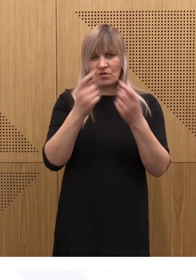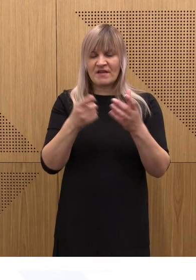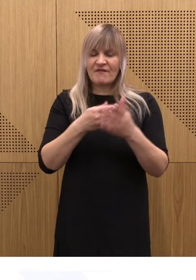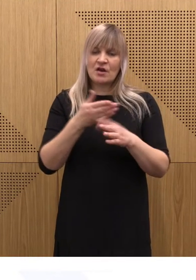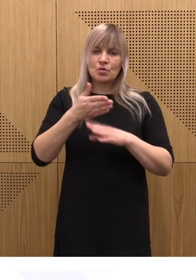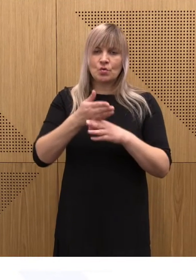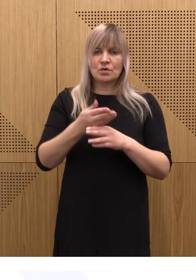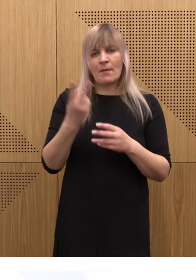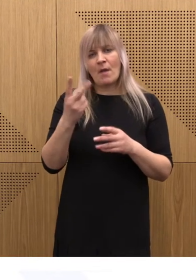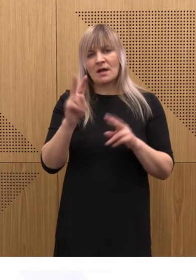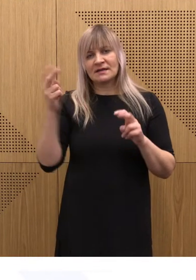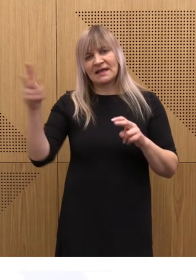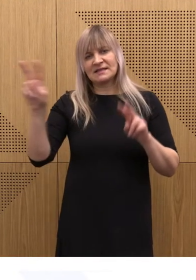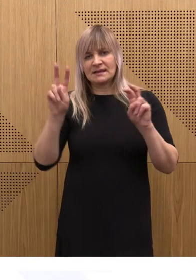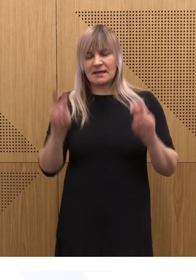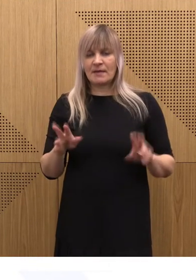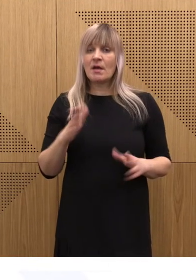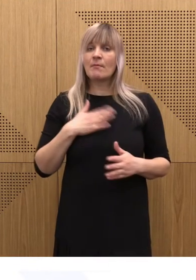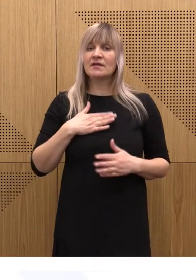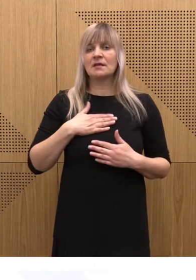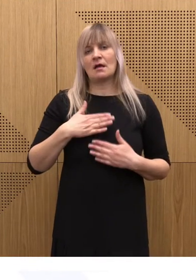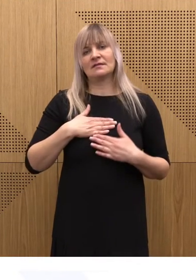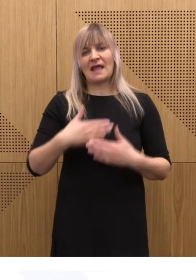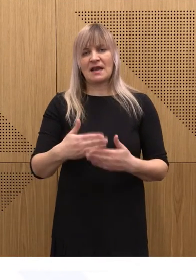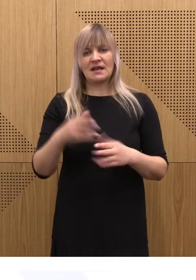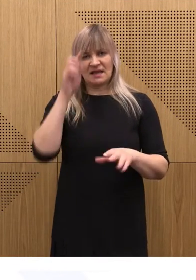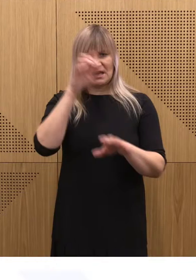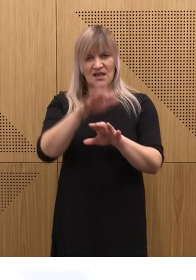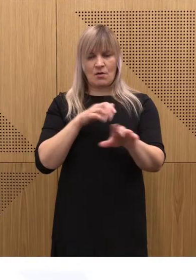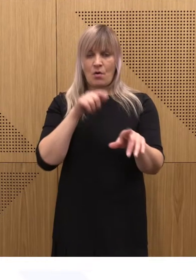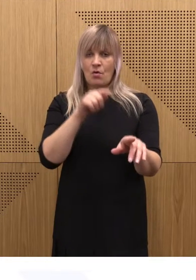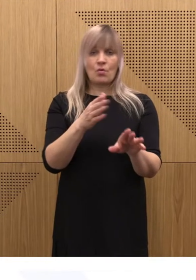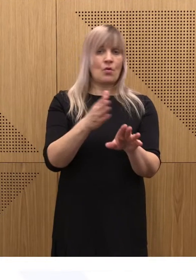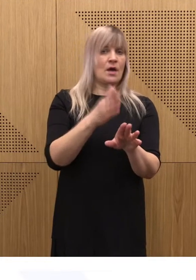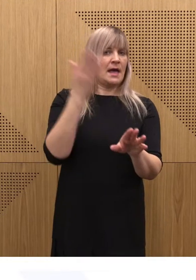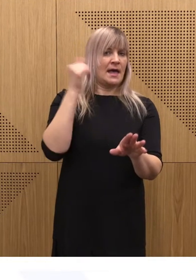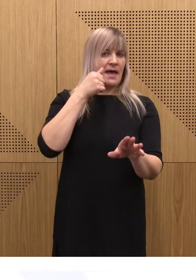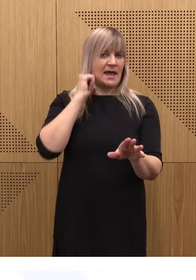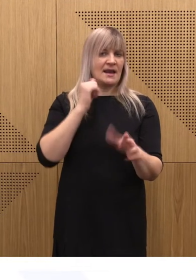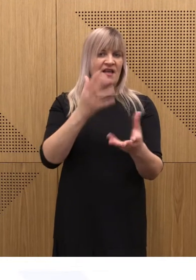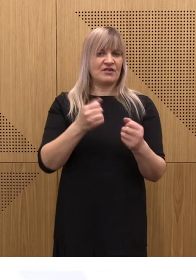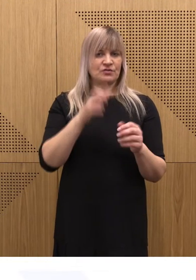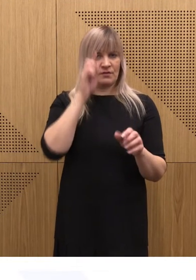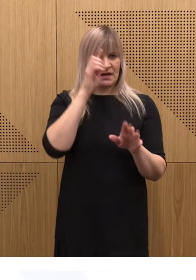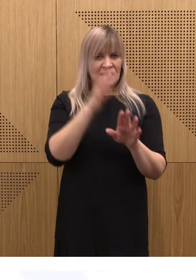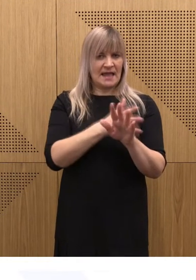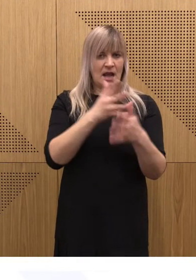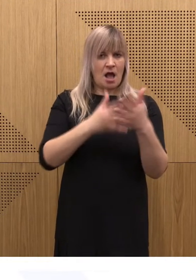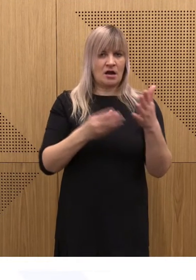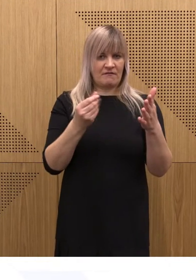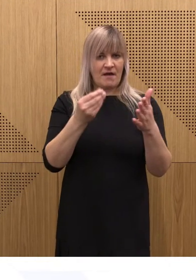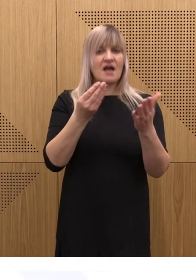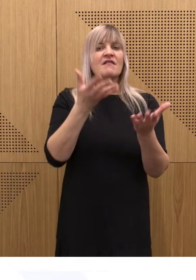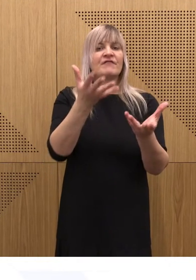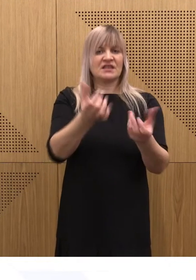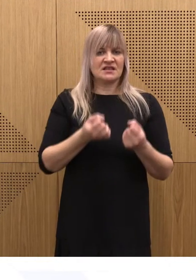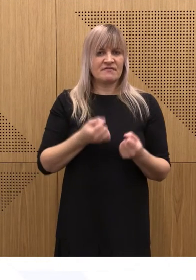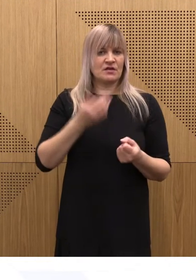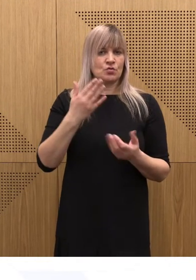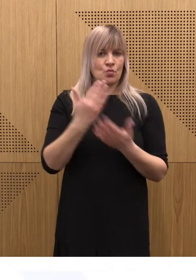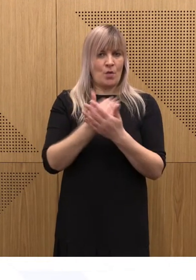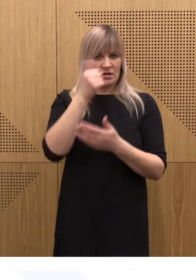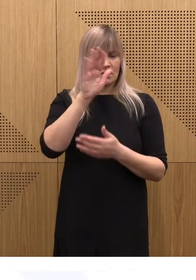teemadest. Ma kõigepealt tahan tänada Riigikogu, kes eile võttis vastu riigi eelarve, järgmise aasta riigi eelarve ja